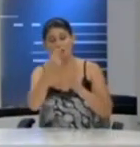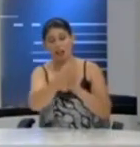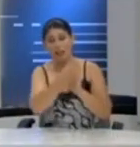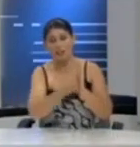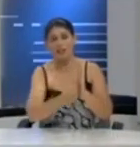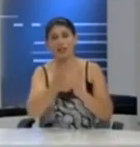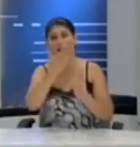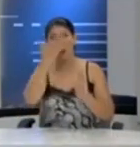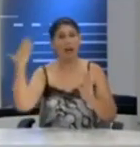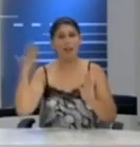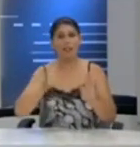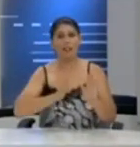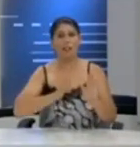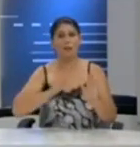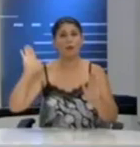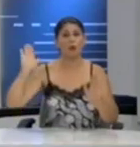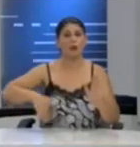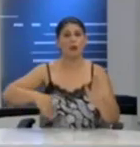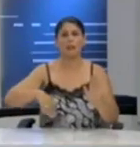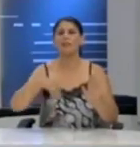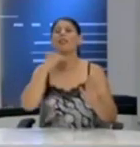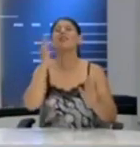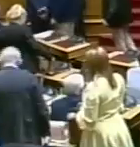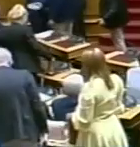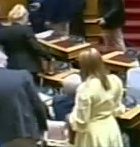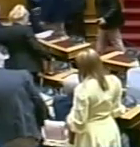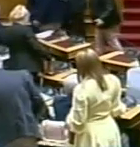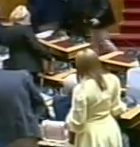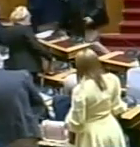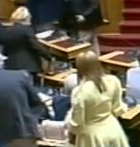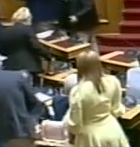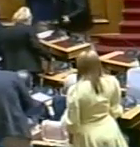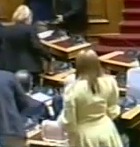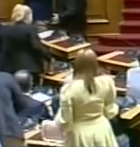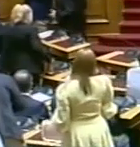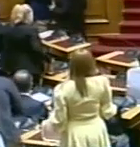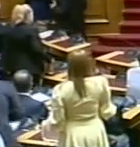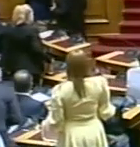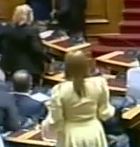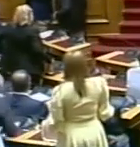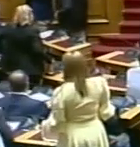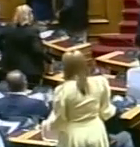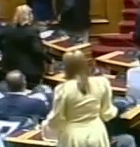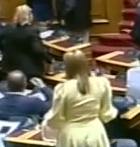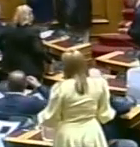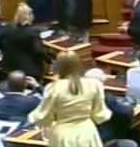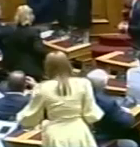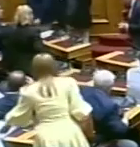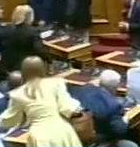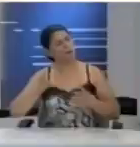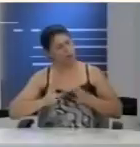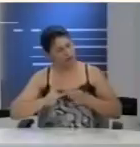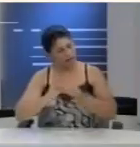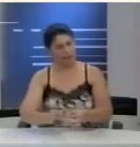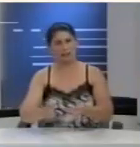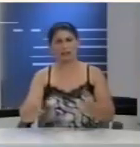αξίες, οι καθαροί άνθρωποι στο τέλος δεν νικιούνται. Η ολομέλεια της Βουλής, στην οποία παραβρέθηκε και ο πρόεδρος του ΣΥΡΙΖΑ, Αλέξης